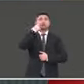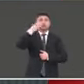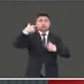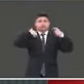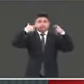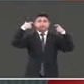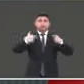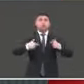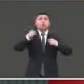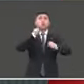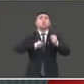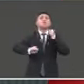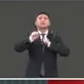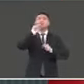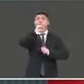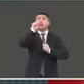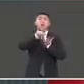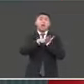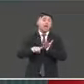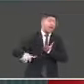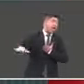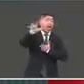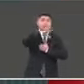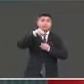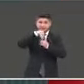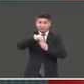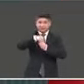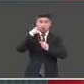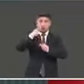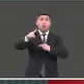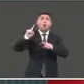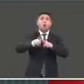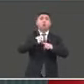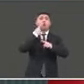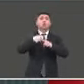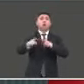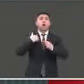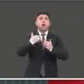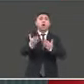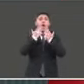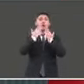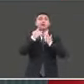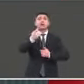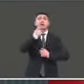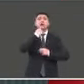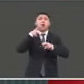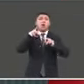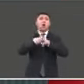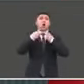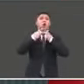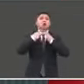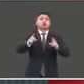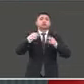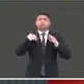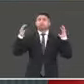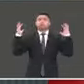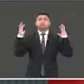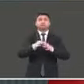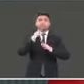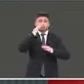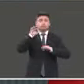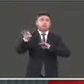de üniversitelerimizin tamamını kapsayan ortak bir akademik yıl açılış töreni g da